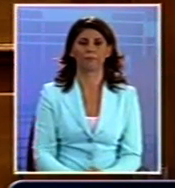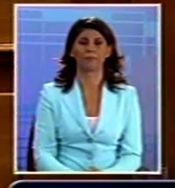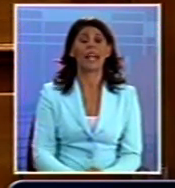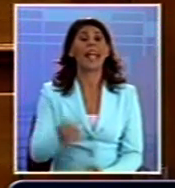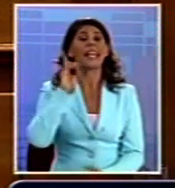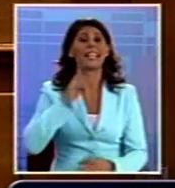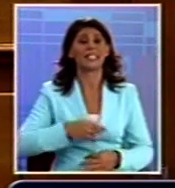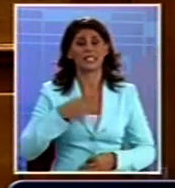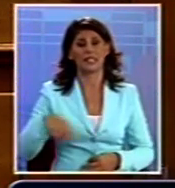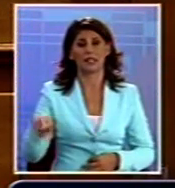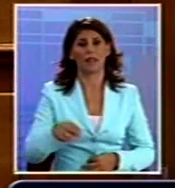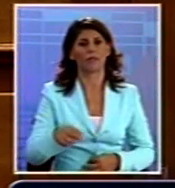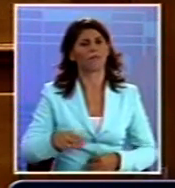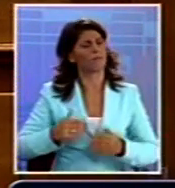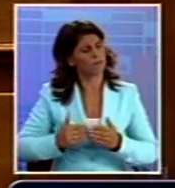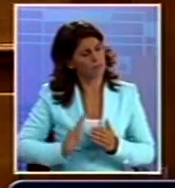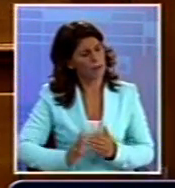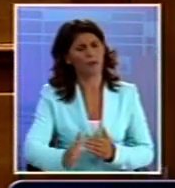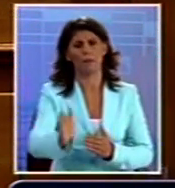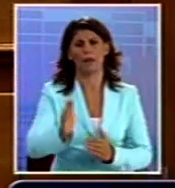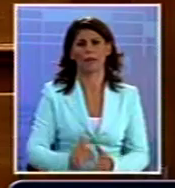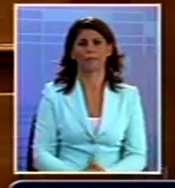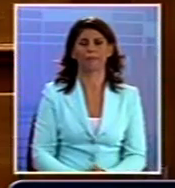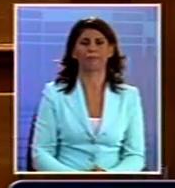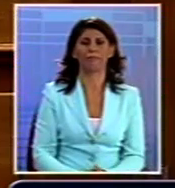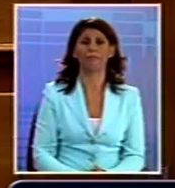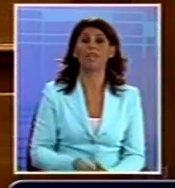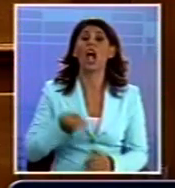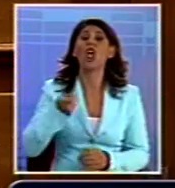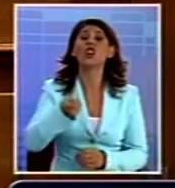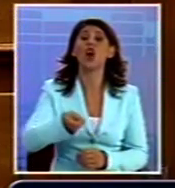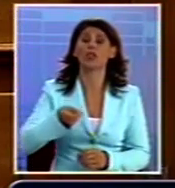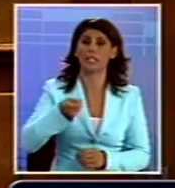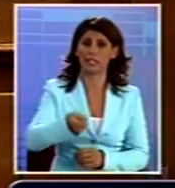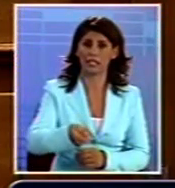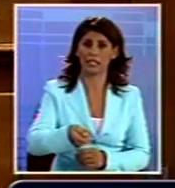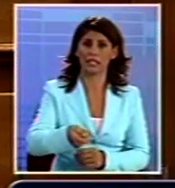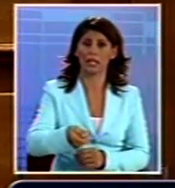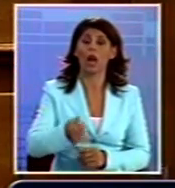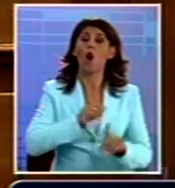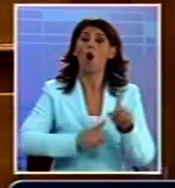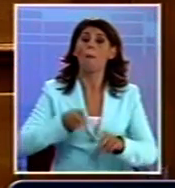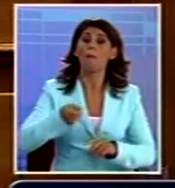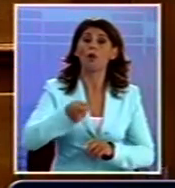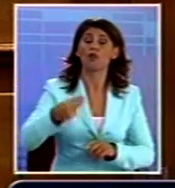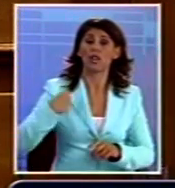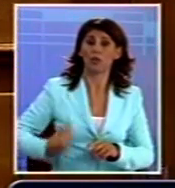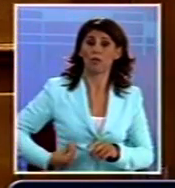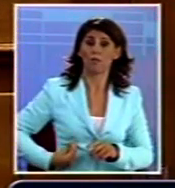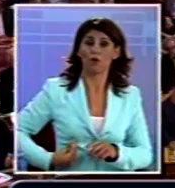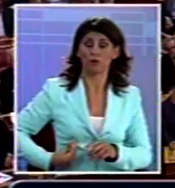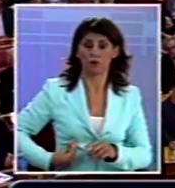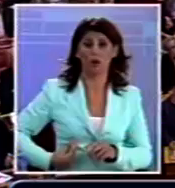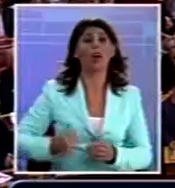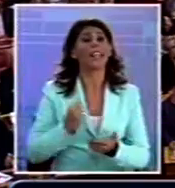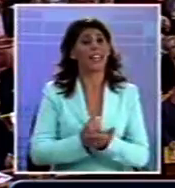Κυρίες και κύριοι συνάδελφοι, πάμε ακόμα πιο πέρα. Οι δόσεις για τις ληξιπρόθεσμες οφειλές προς το δημόσιο